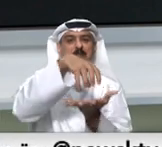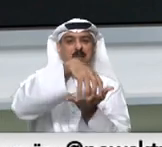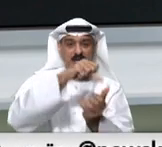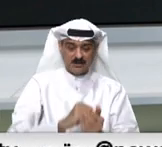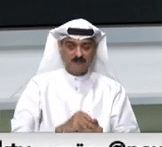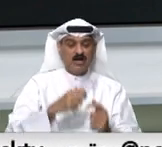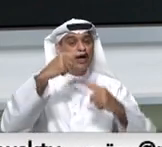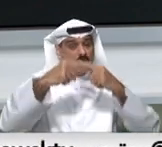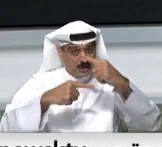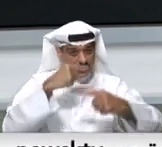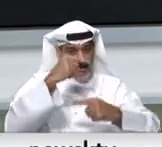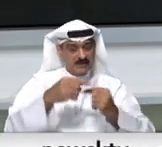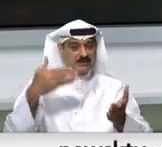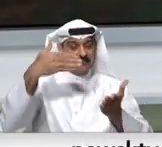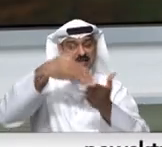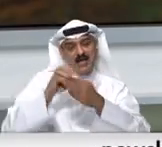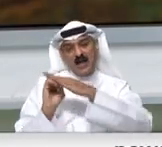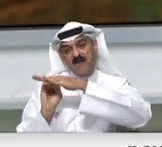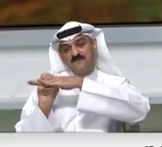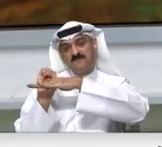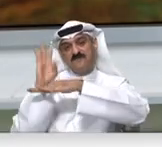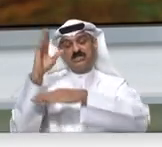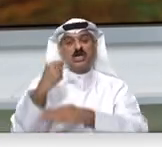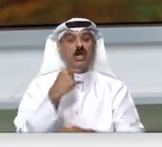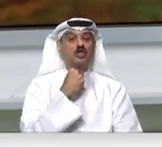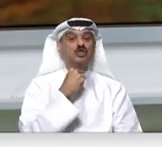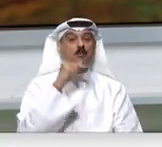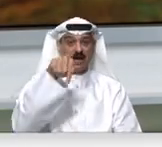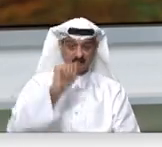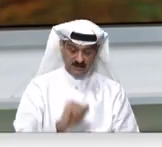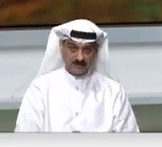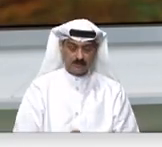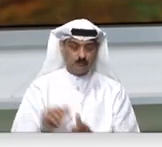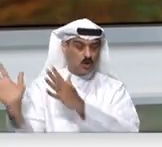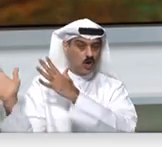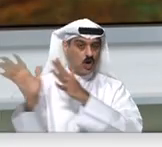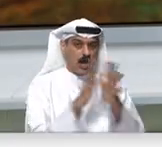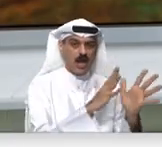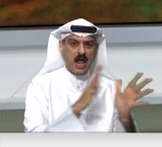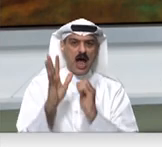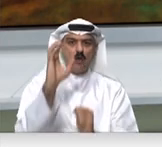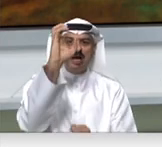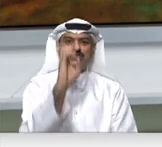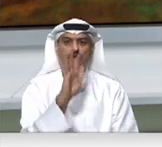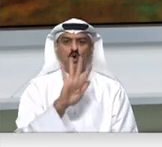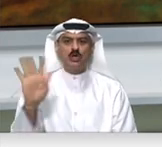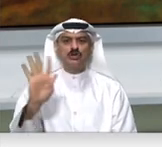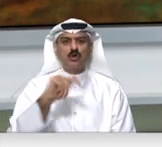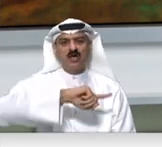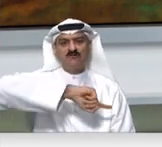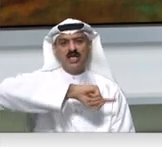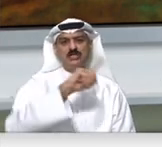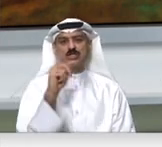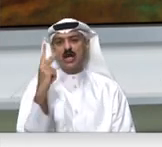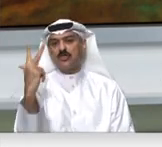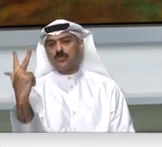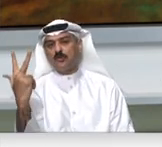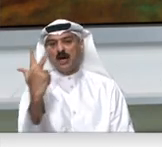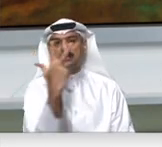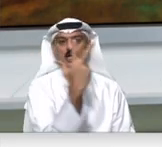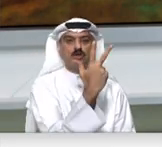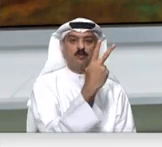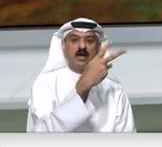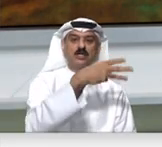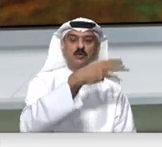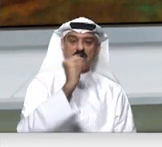راح تستمر ويانا حتى ساعات الصباح الاولى من يوم الغد باذن الله معها وكوس خفيفه لمعتدل السرعه بوجه عام من ثمانيه الى ثمانيه